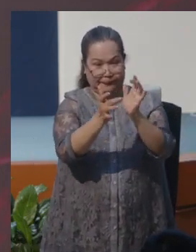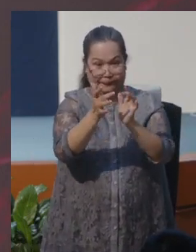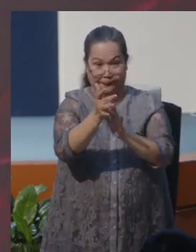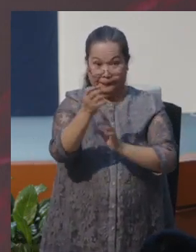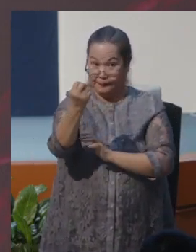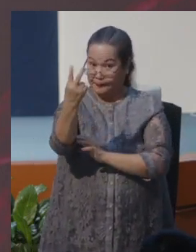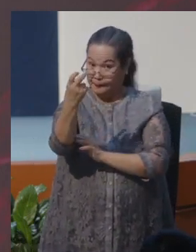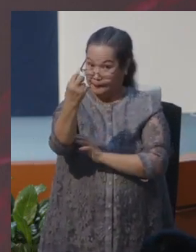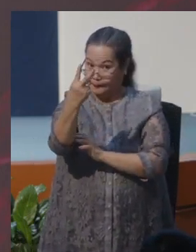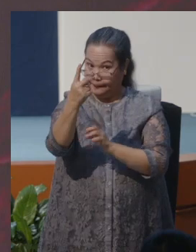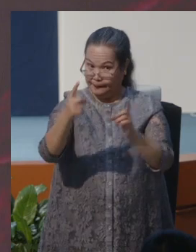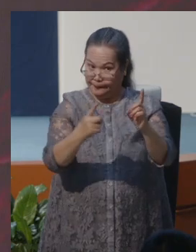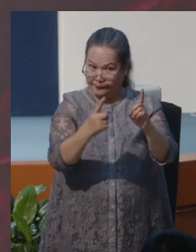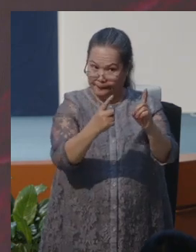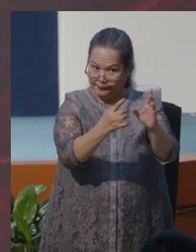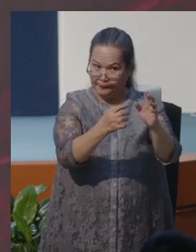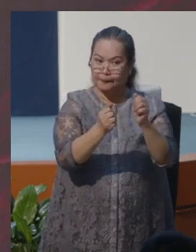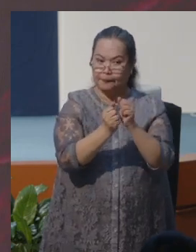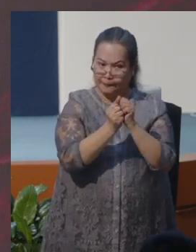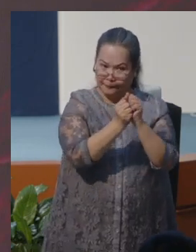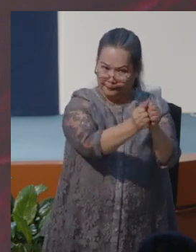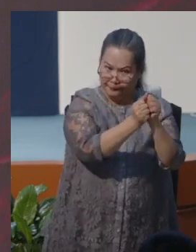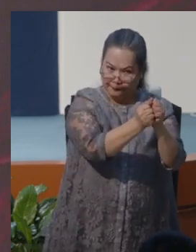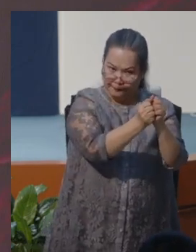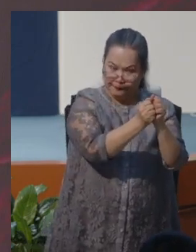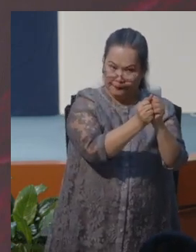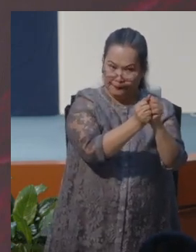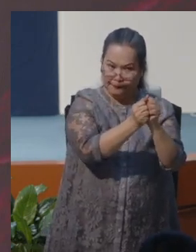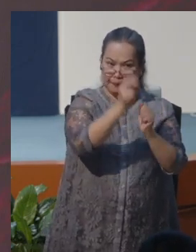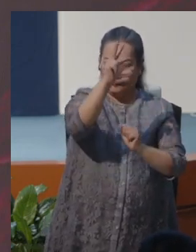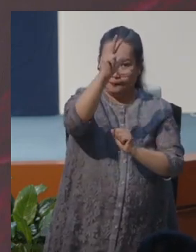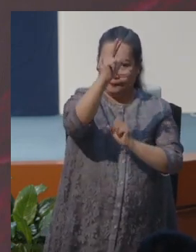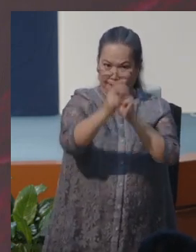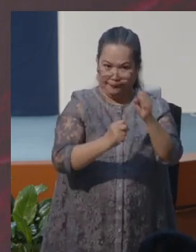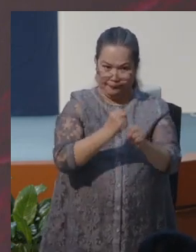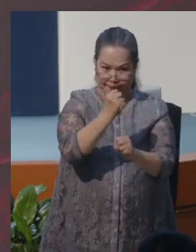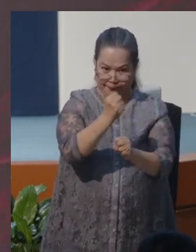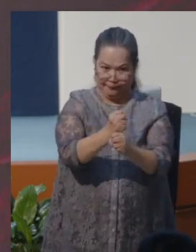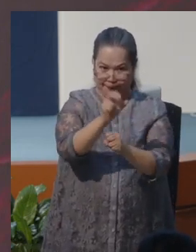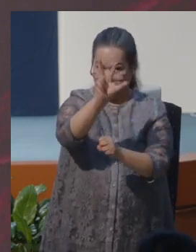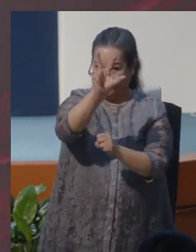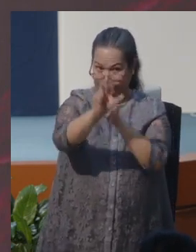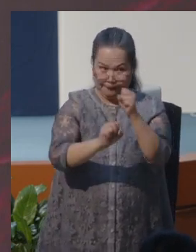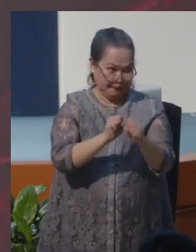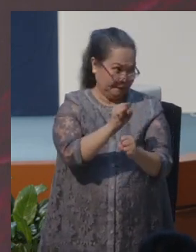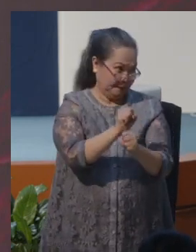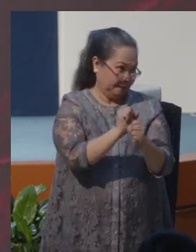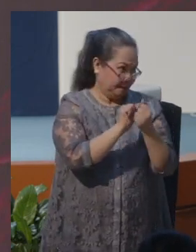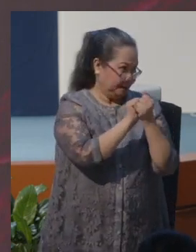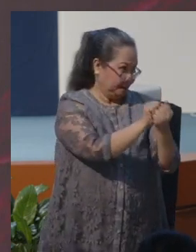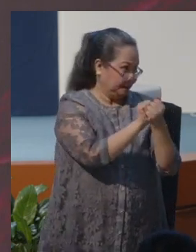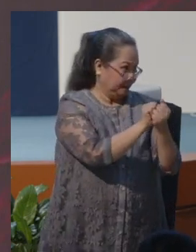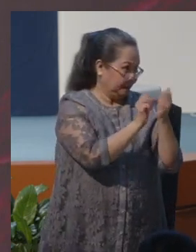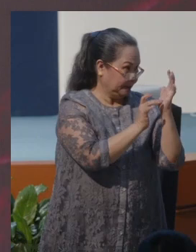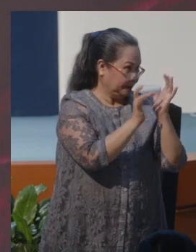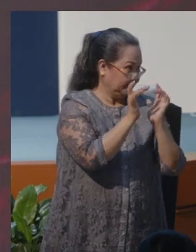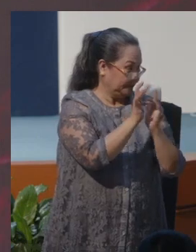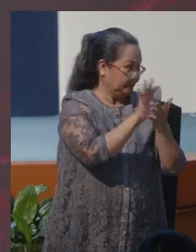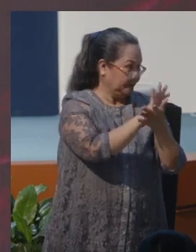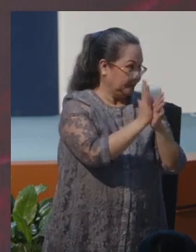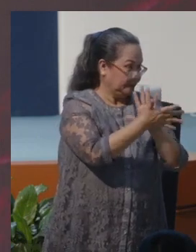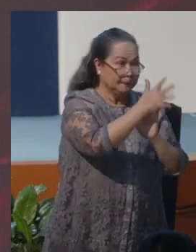12 ito upang makasama niya sa loob ng 3 taon. At sa kanilang pagsama kay Jesus,